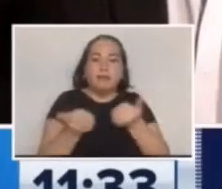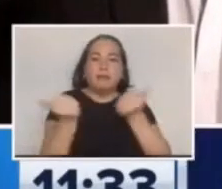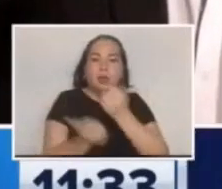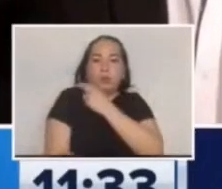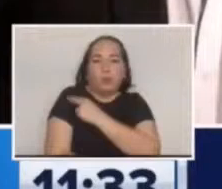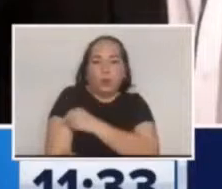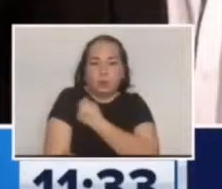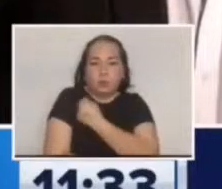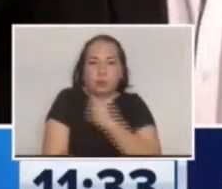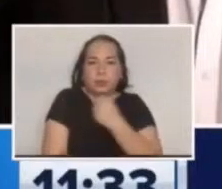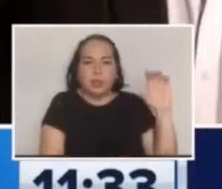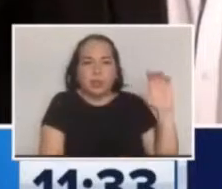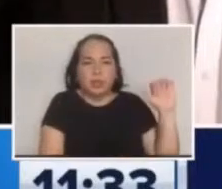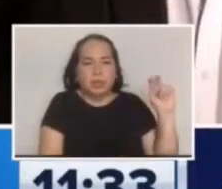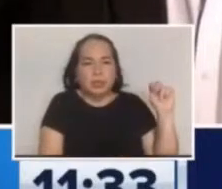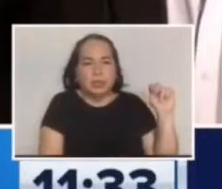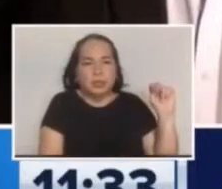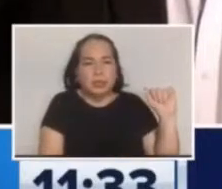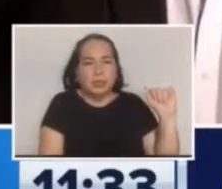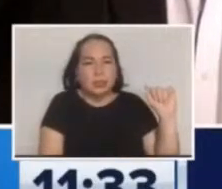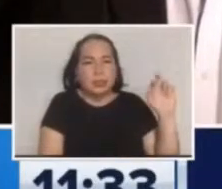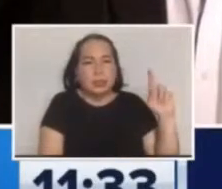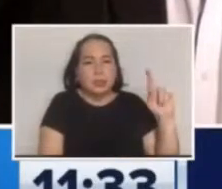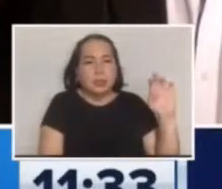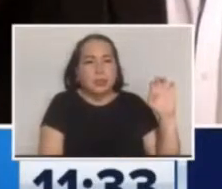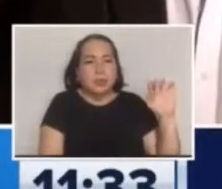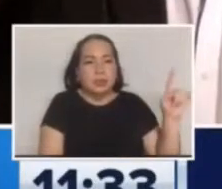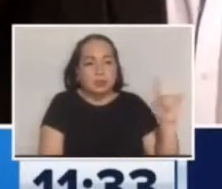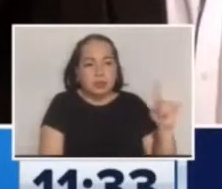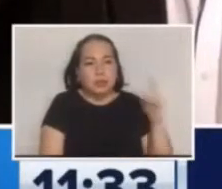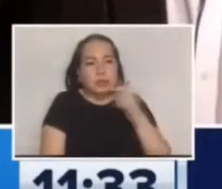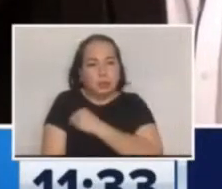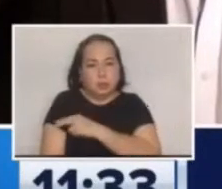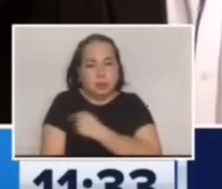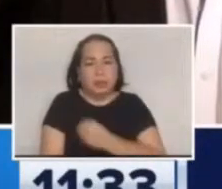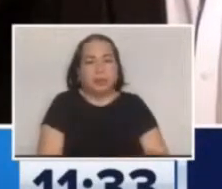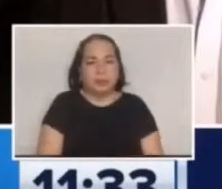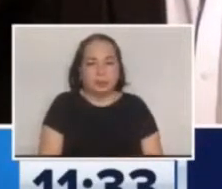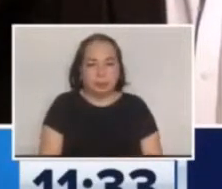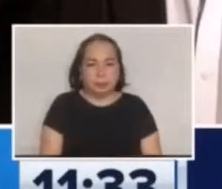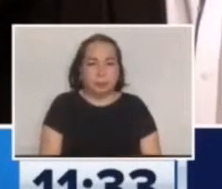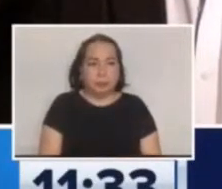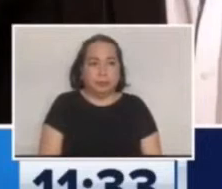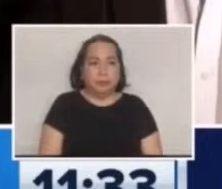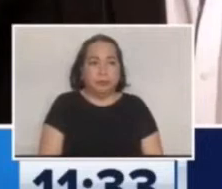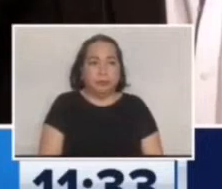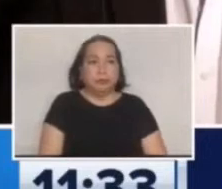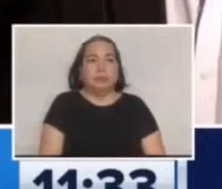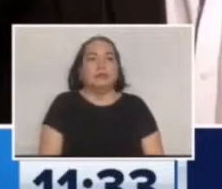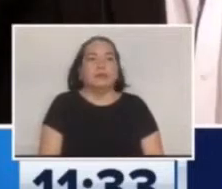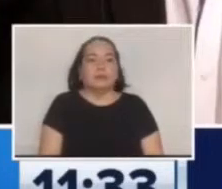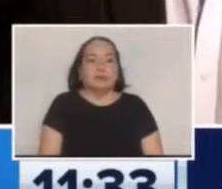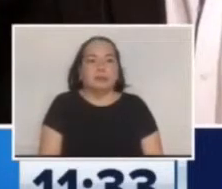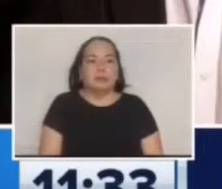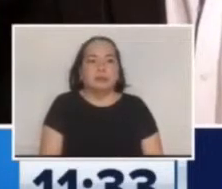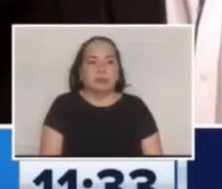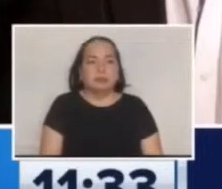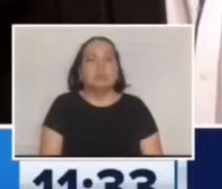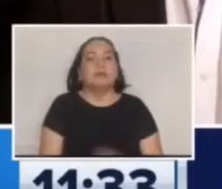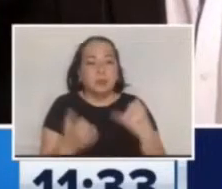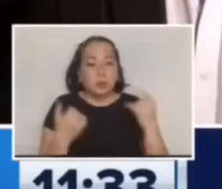sa quarantine facilities. Isolated sila. Sa latest report sa akin, wala po sa kanila ang nagpapakita